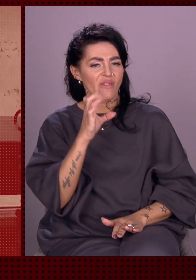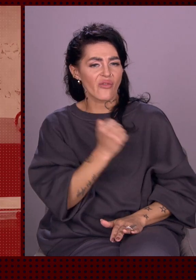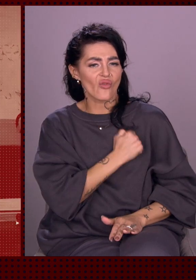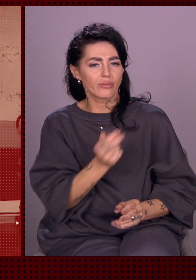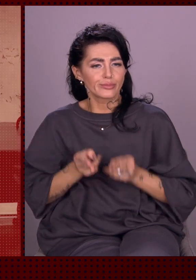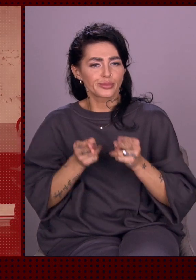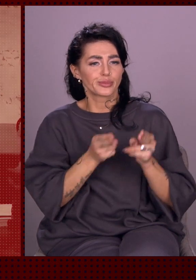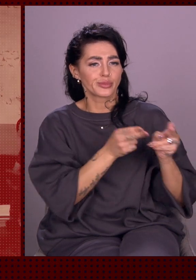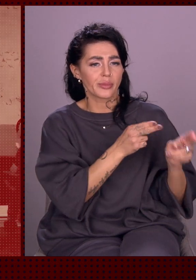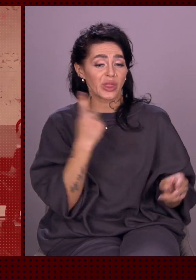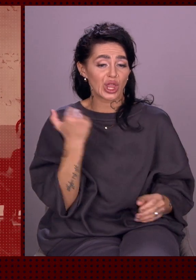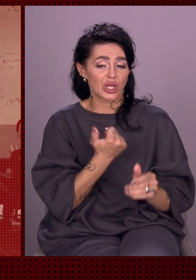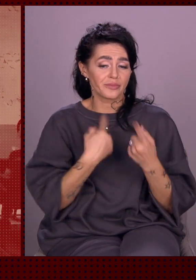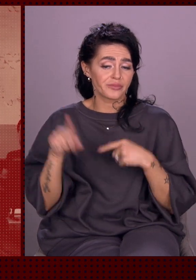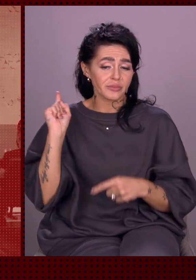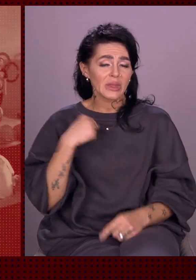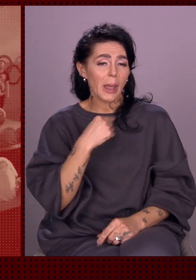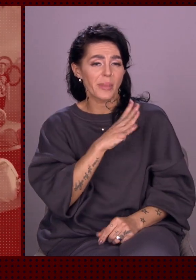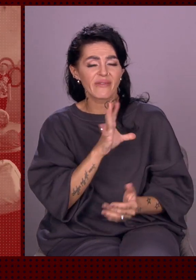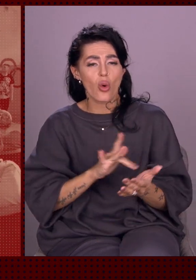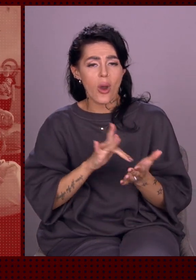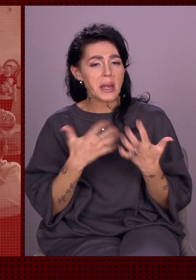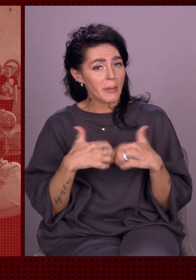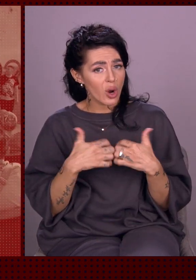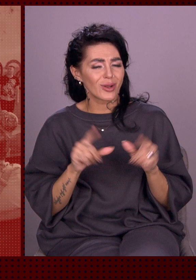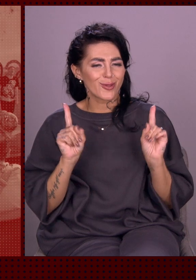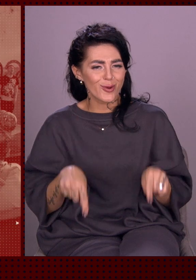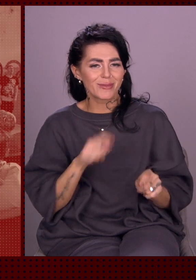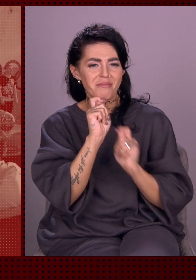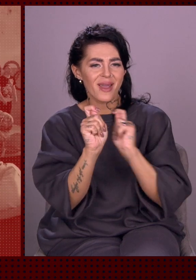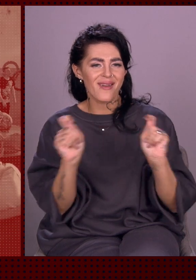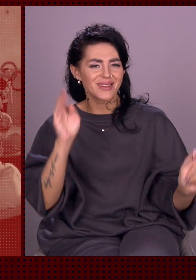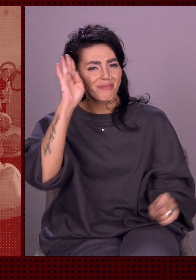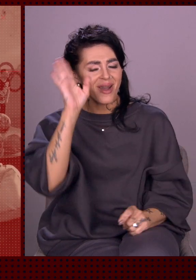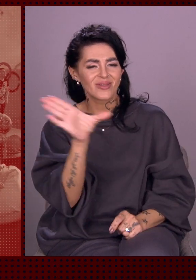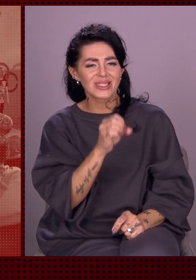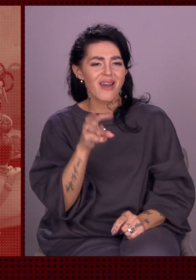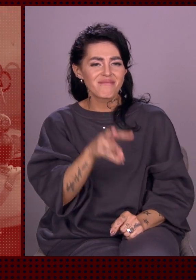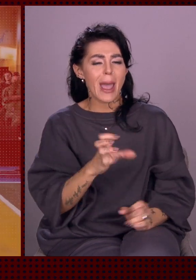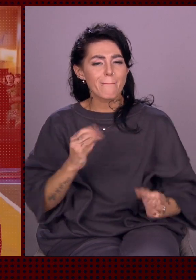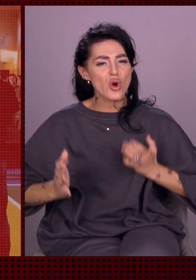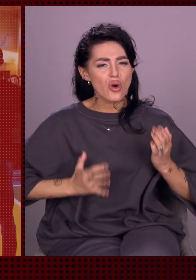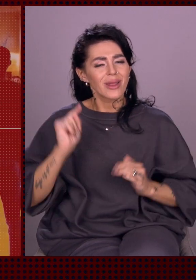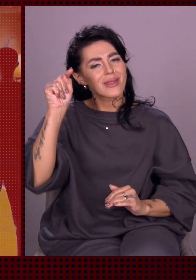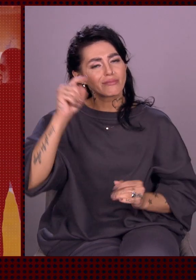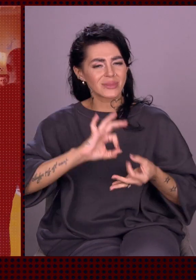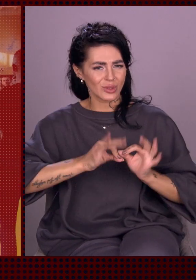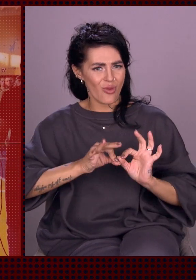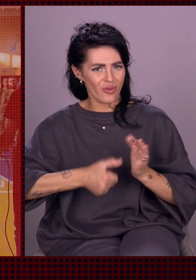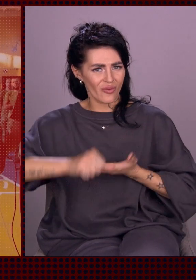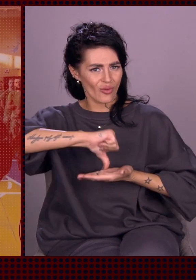я вернувся з Краматорська. Так само дарували хлопцям емоції. Там складніше виступати, тому що